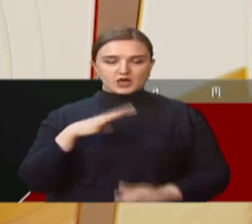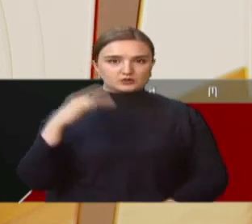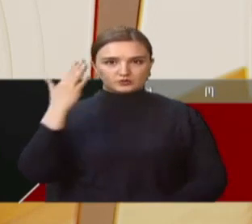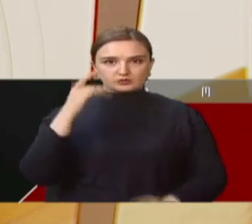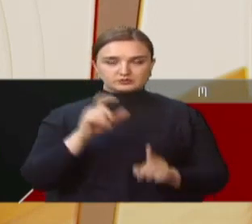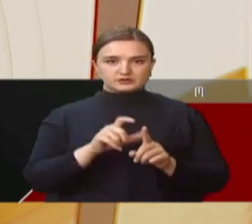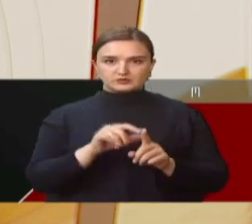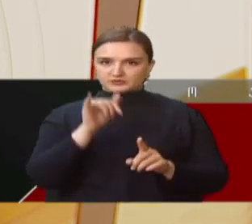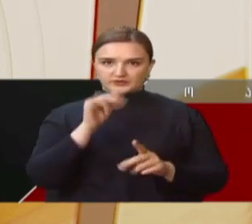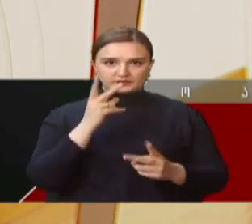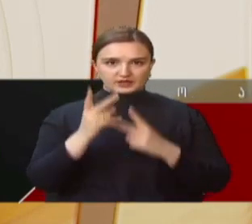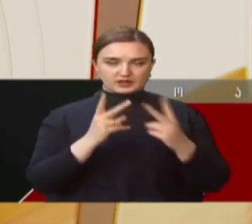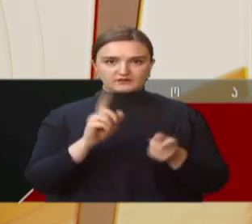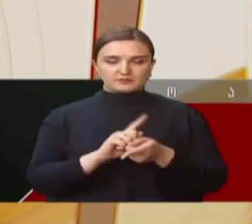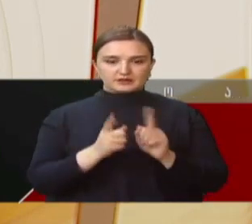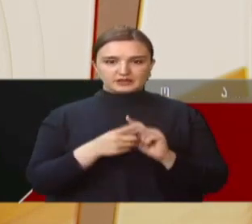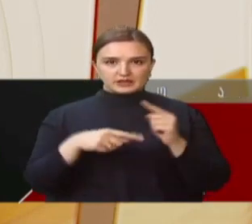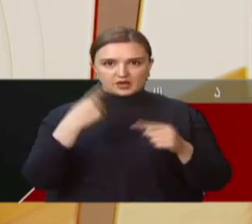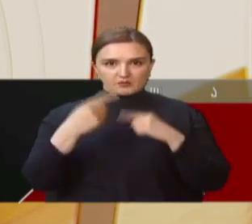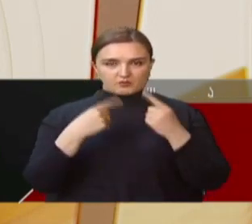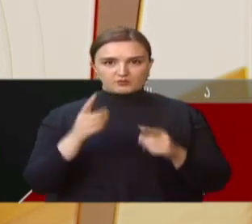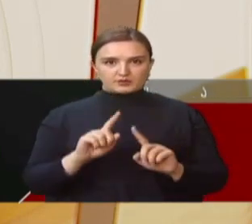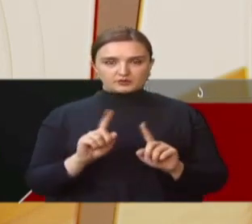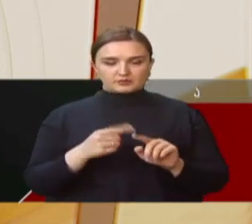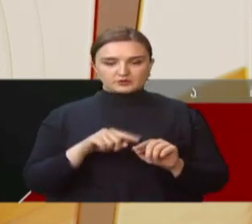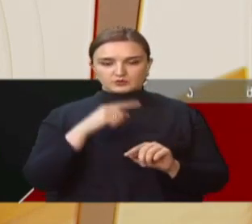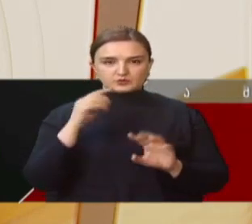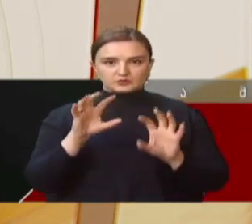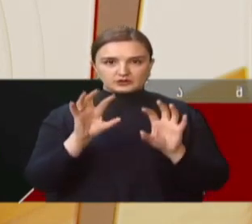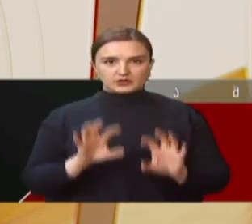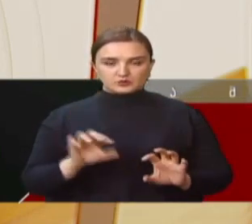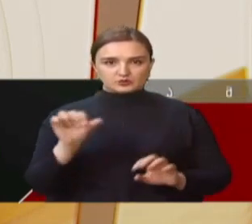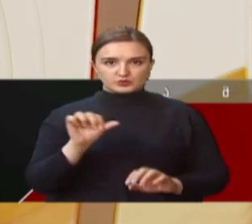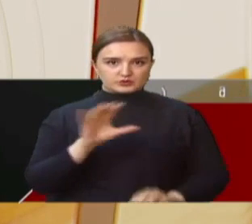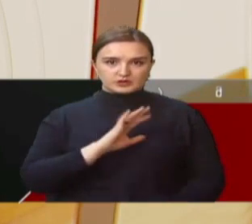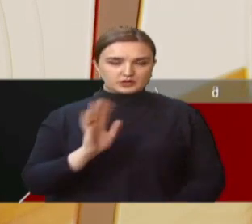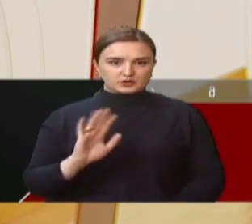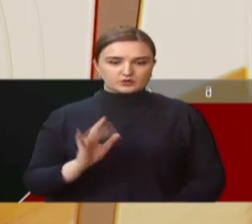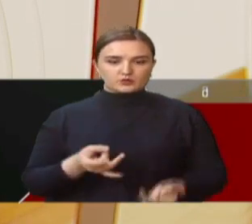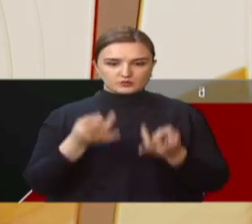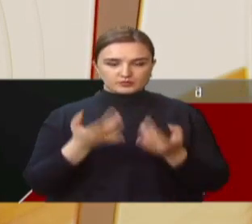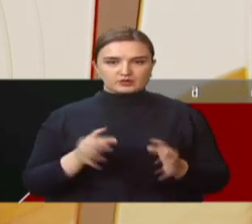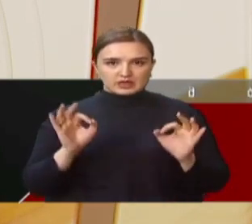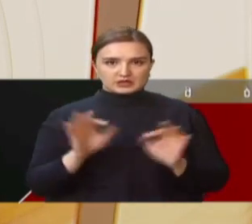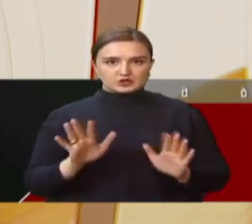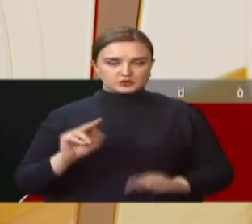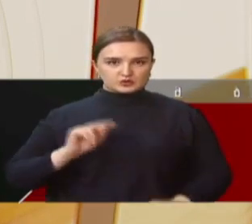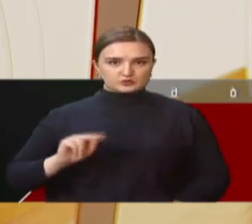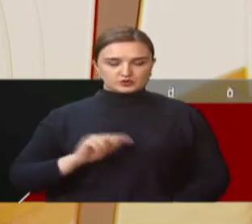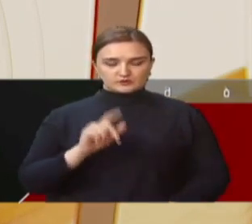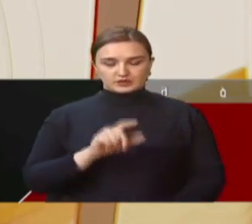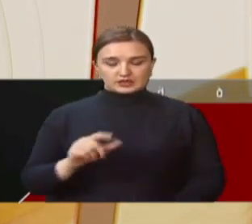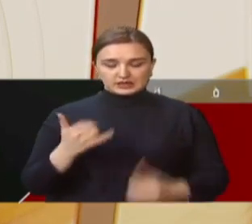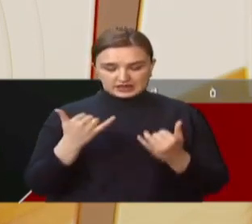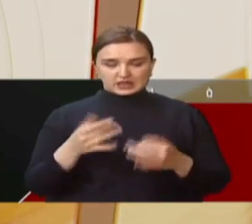ოცნების რიტორიკაში ვერ ვხედავ. პირიქით ამბობენ რომ ეს რუსული კანონი ცუდი კი არ იყო. Უბრალოდ არასწორად იმუშავეს ხალხთან, ეხლა